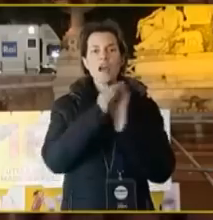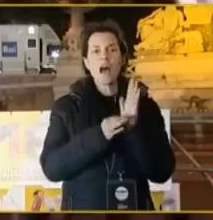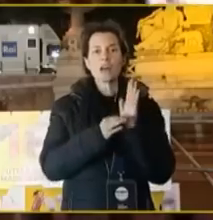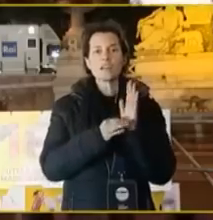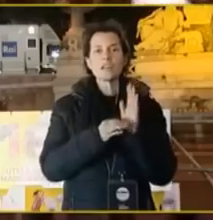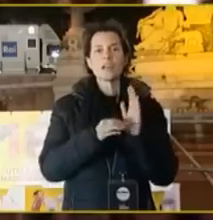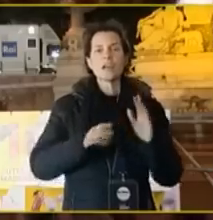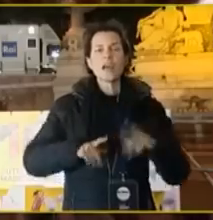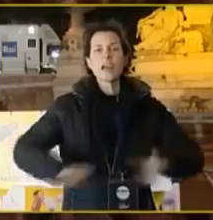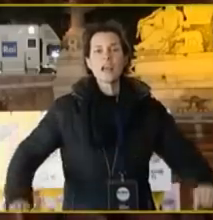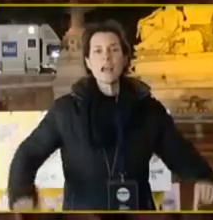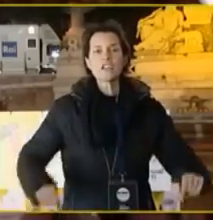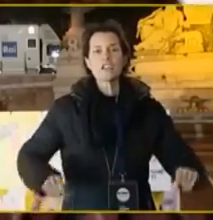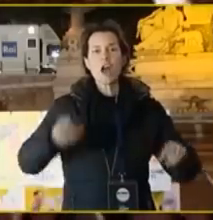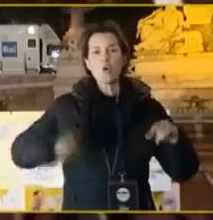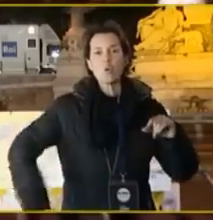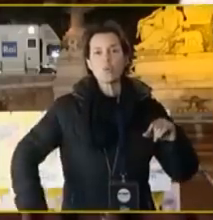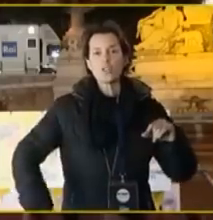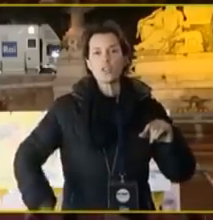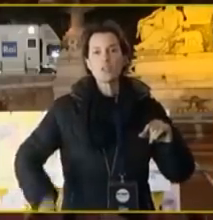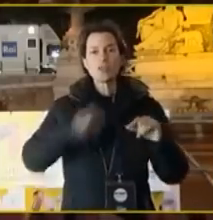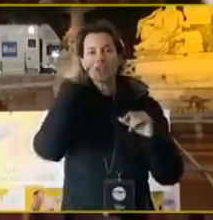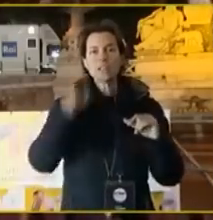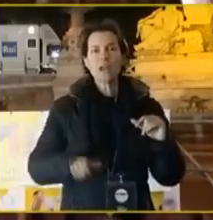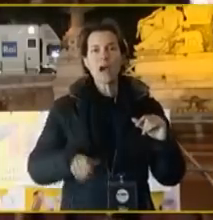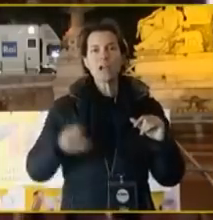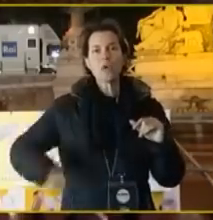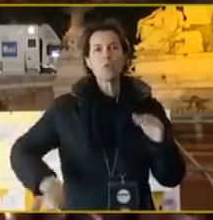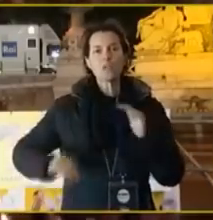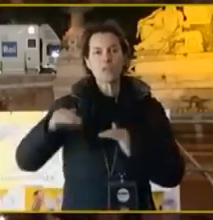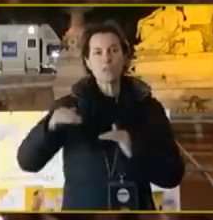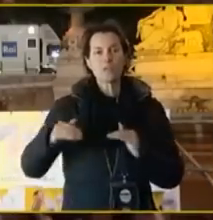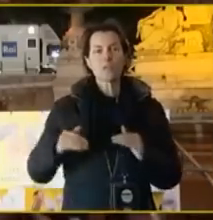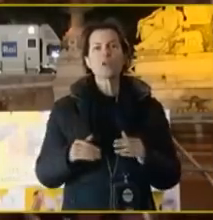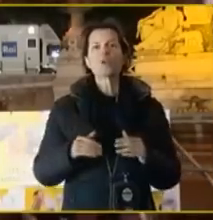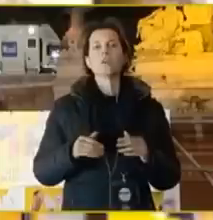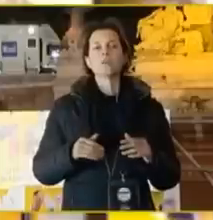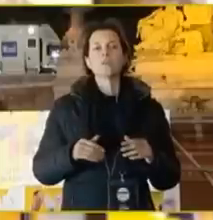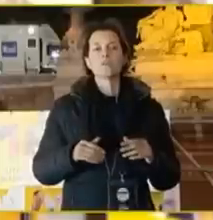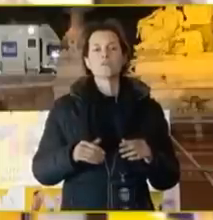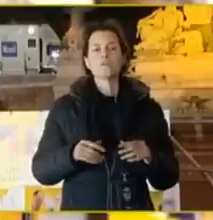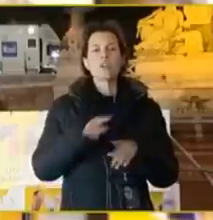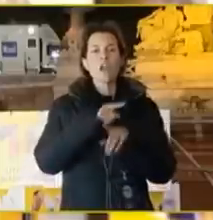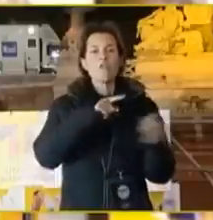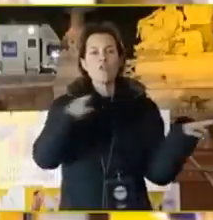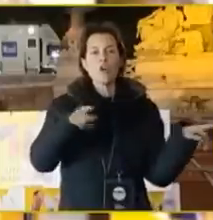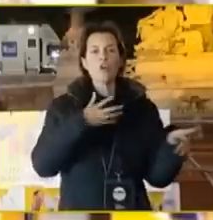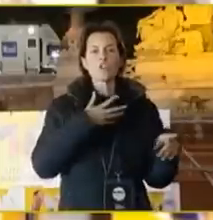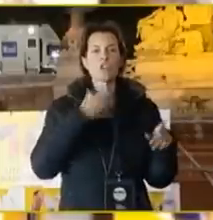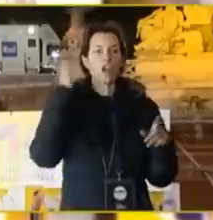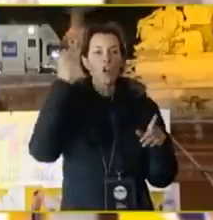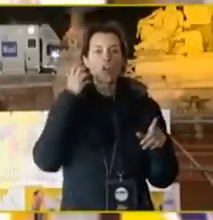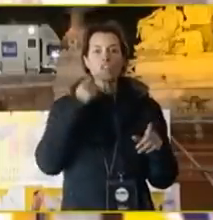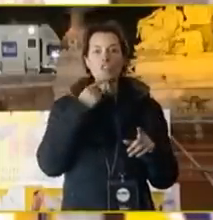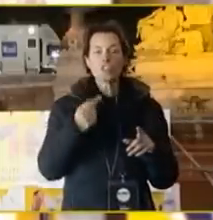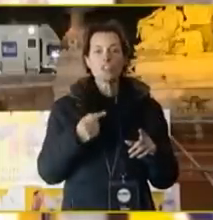al doppio della velocità non riuscirete mai a raggiungere la Grecia, e avete anche il coraggio di dire che state andando alla